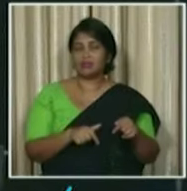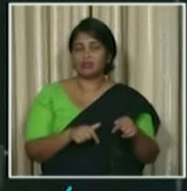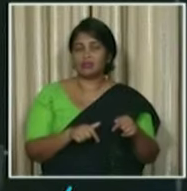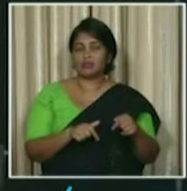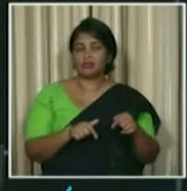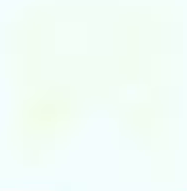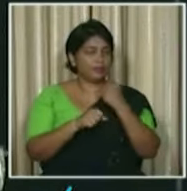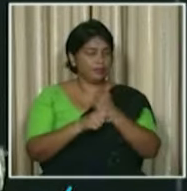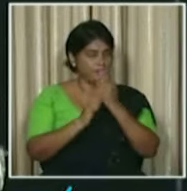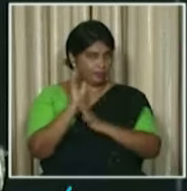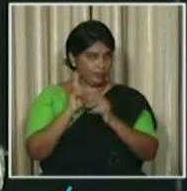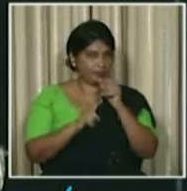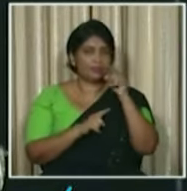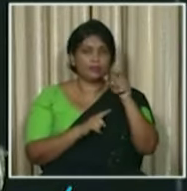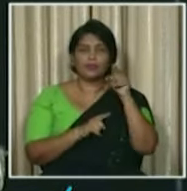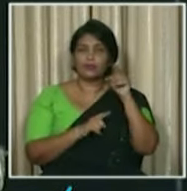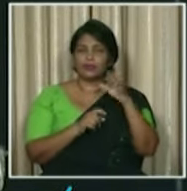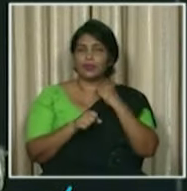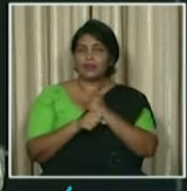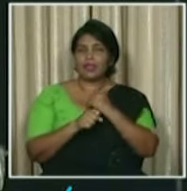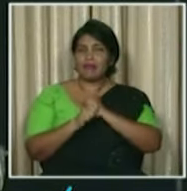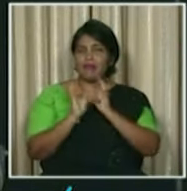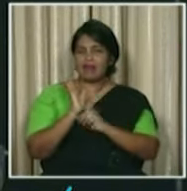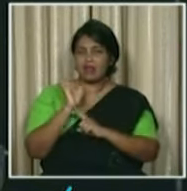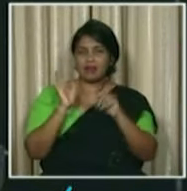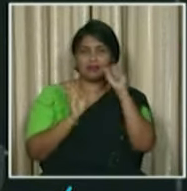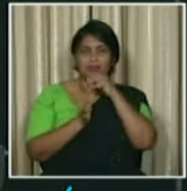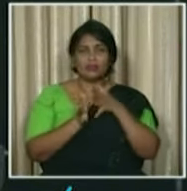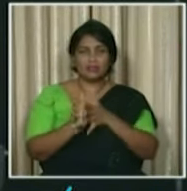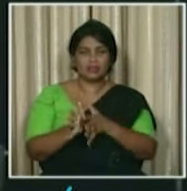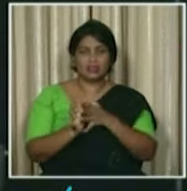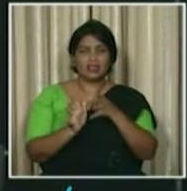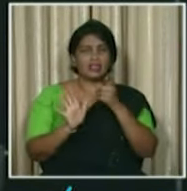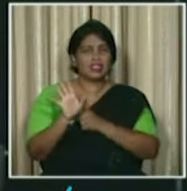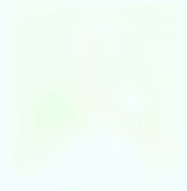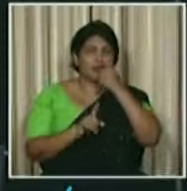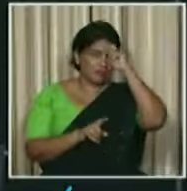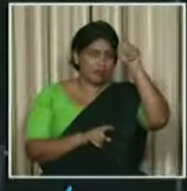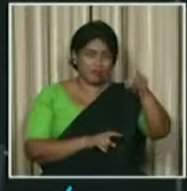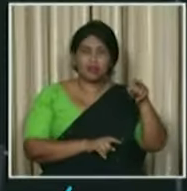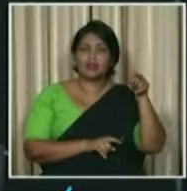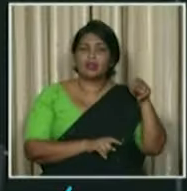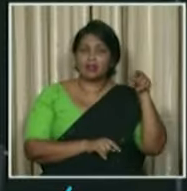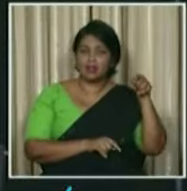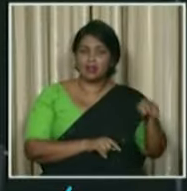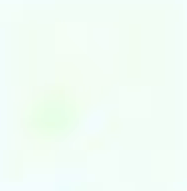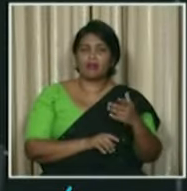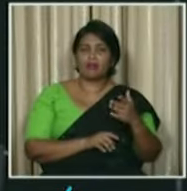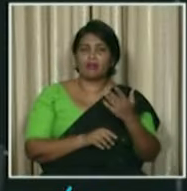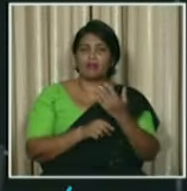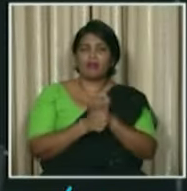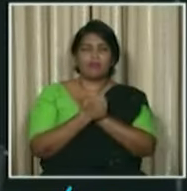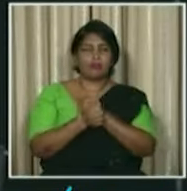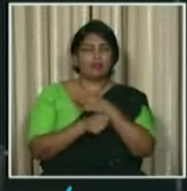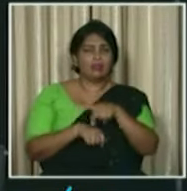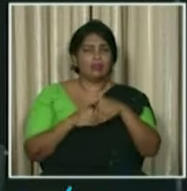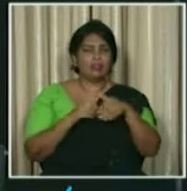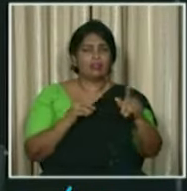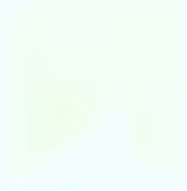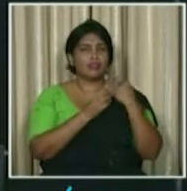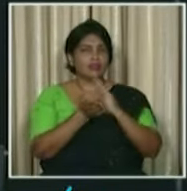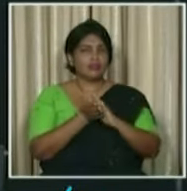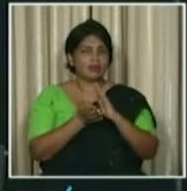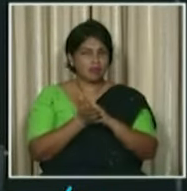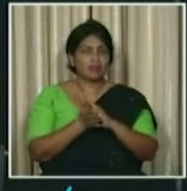අවුට් කරලා විකුණනවා. ඔය ගින්තොට තුනිලෑලි සංස්ථාව ගත්ත යසසිරි කස්තුරිය ආරච්චි කියන මිනිහා දැන් ඕපන් වරන්ට් එකක් තියෙනවා. මේ දවස්වල යුතුයකම